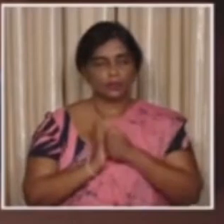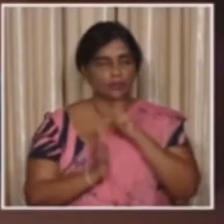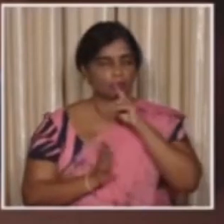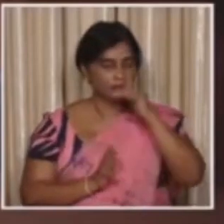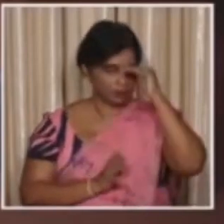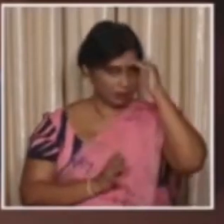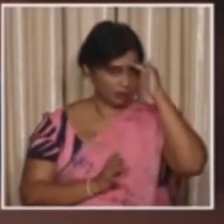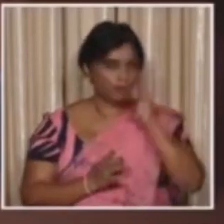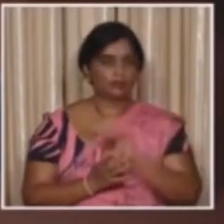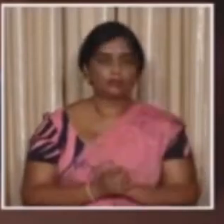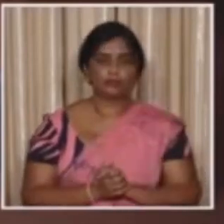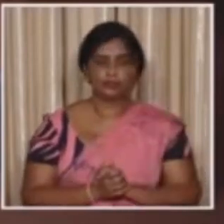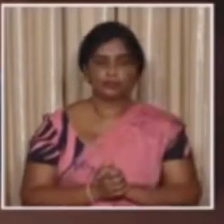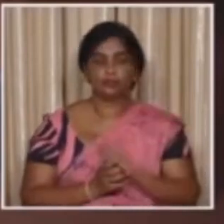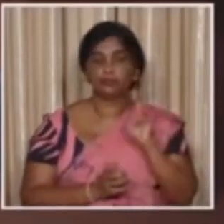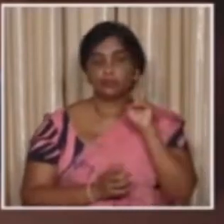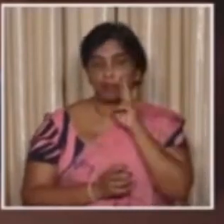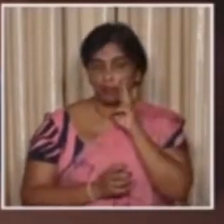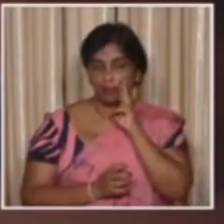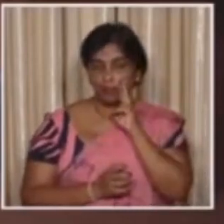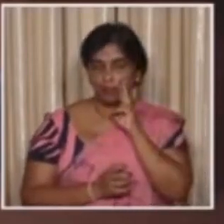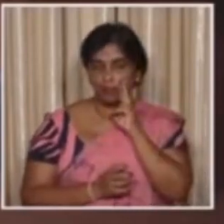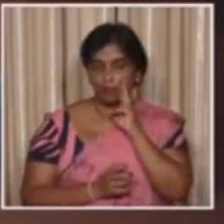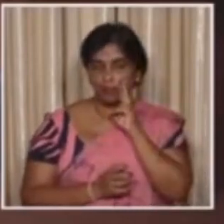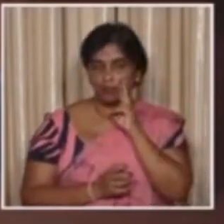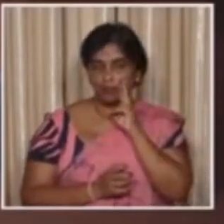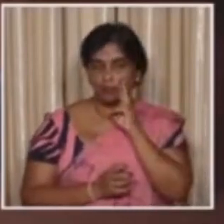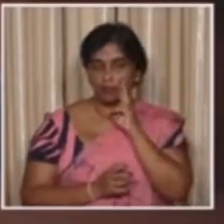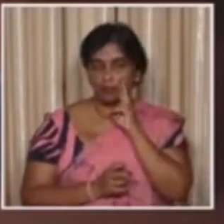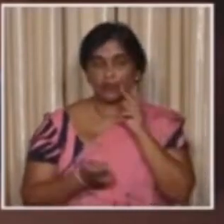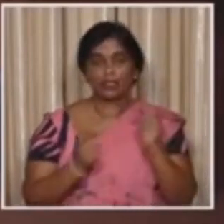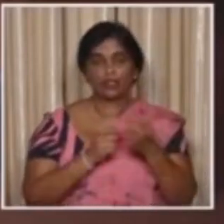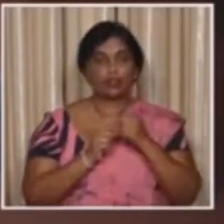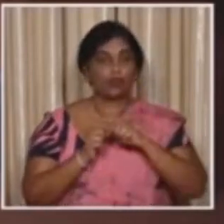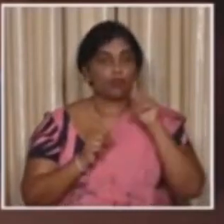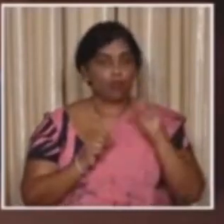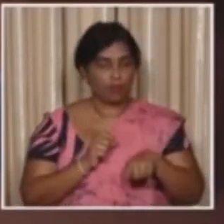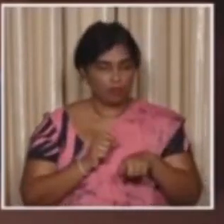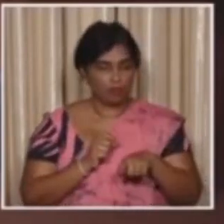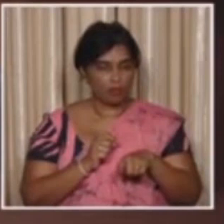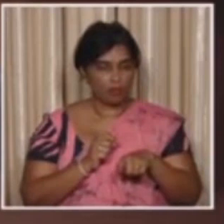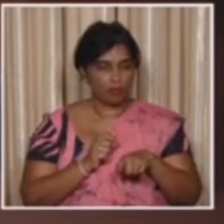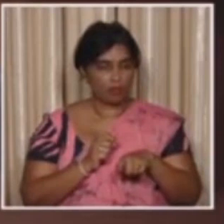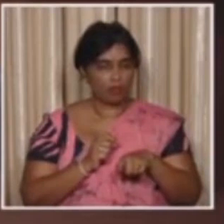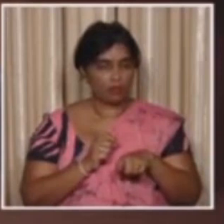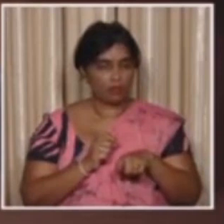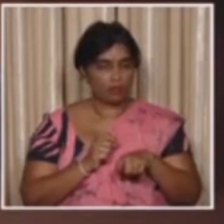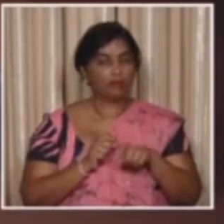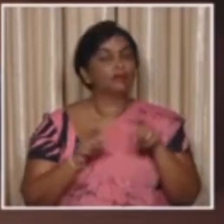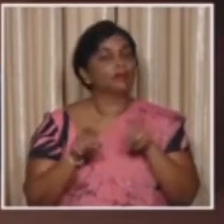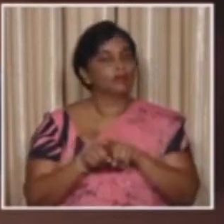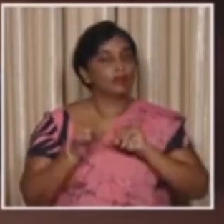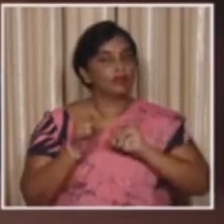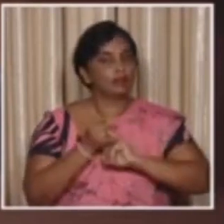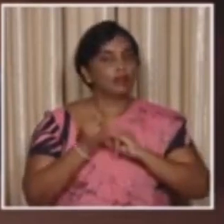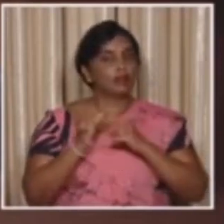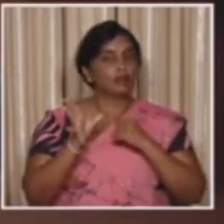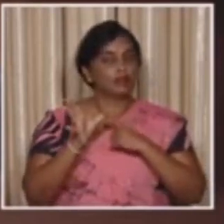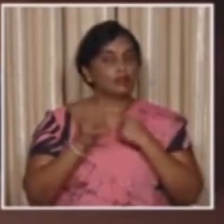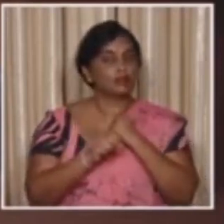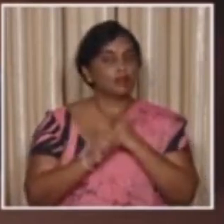කතානායකතුමනි රනිල් වික්‍රමසිංහ ක්‍රිකට් බෝඩ් එක ඒ වගේම සාගල්